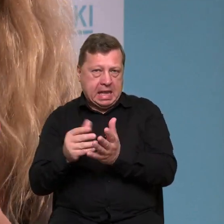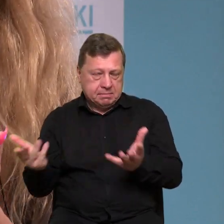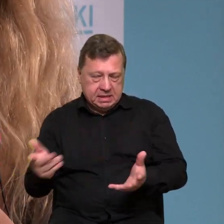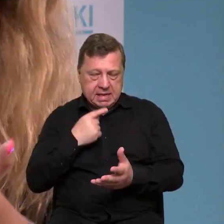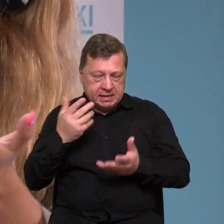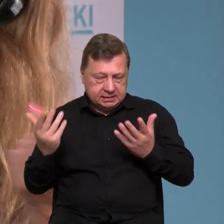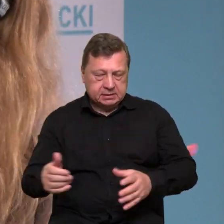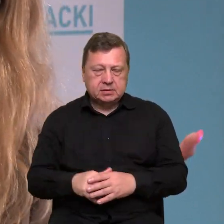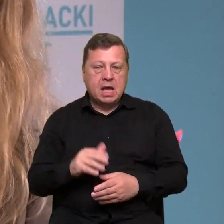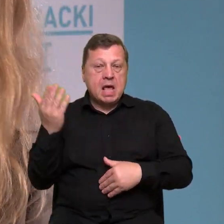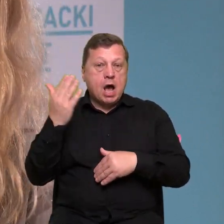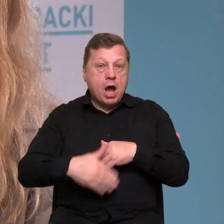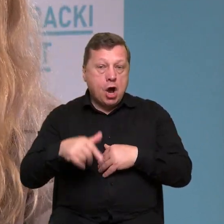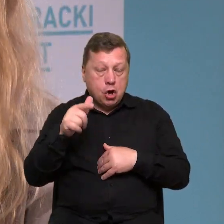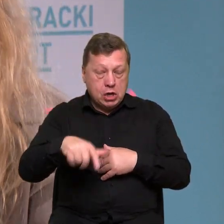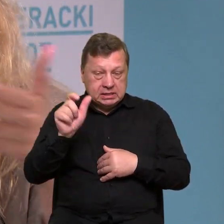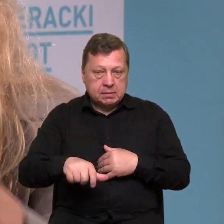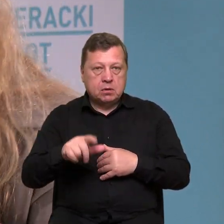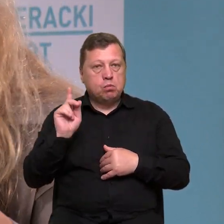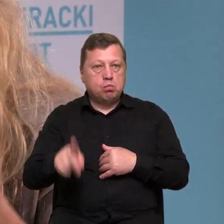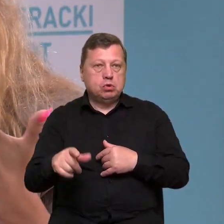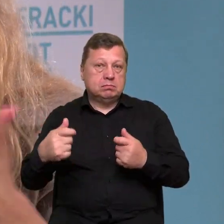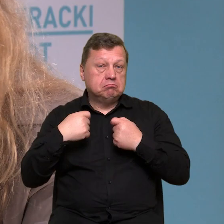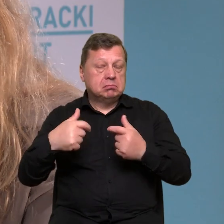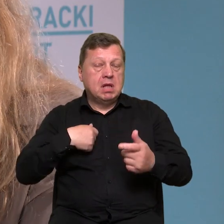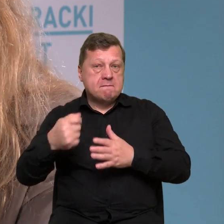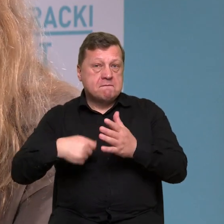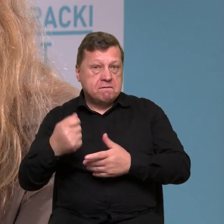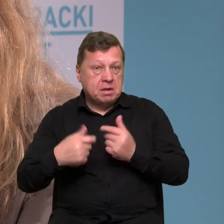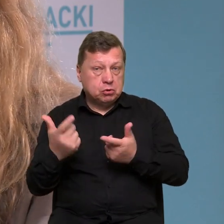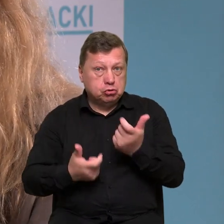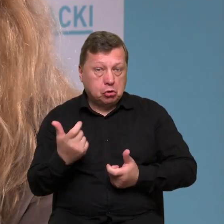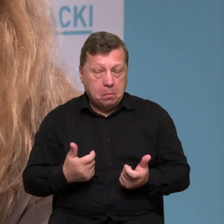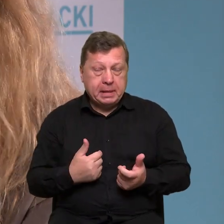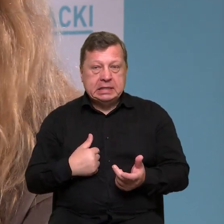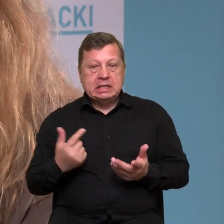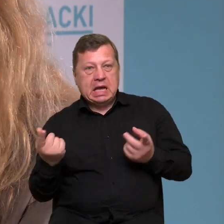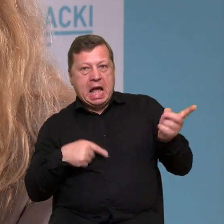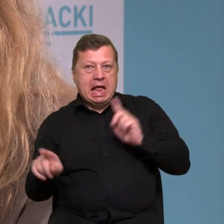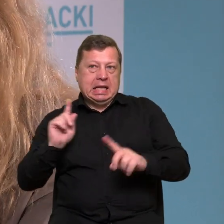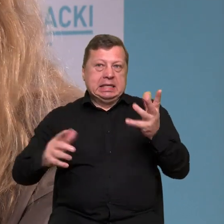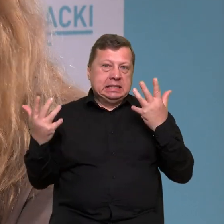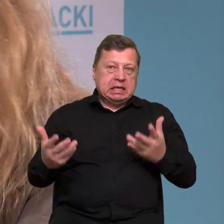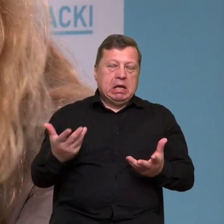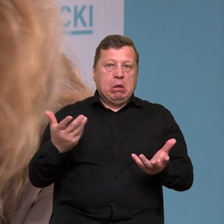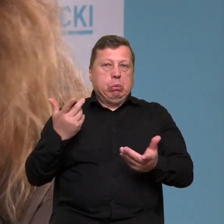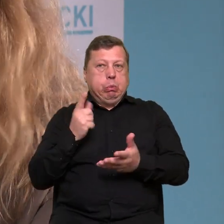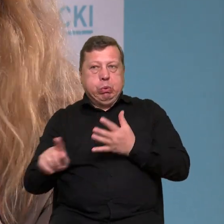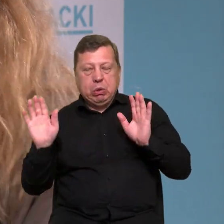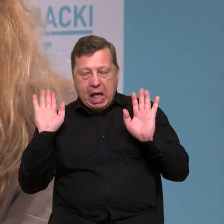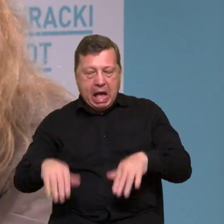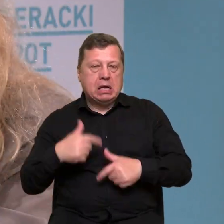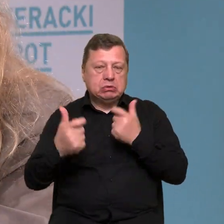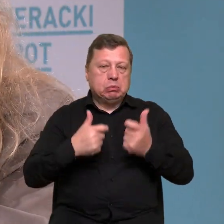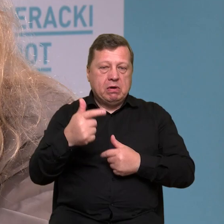pierwszego semestru musieliśmy nakręcić film. Chciałam tutaj się troszeczkę wykręcić, nie dało się, więc zrobiłam film